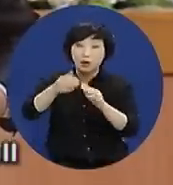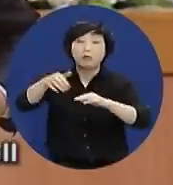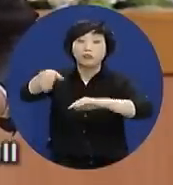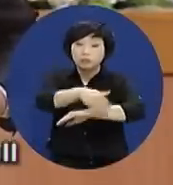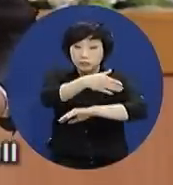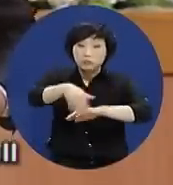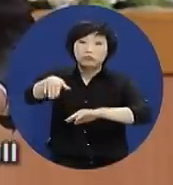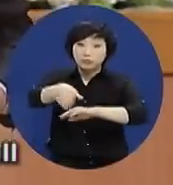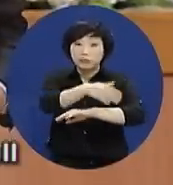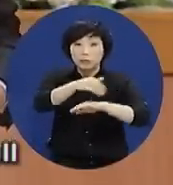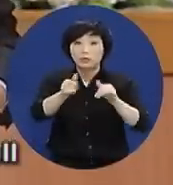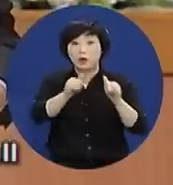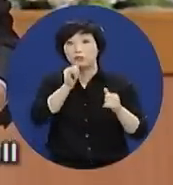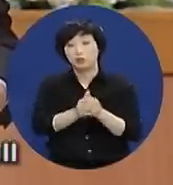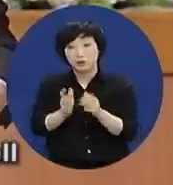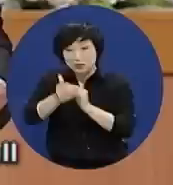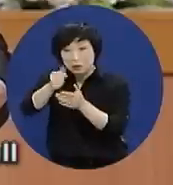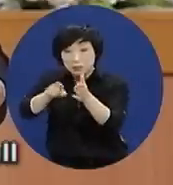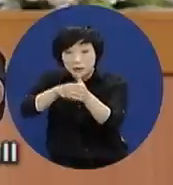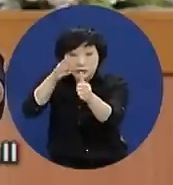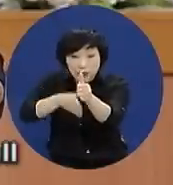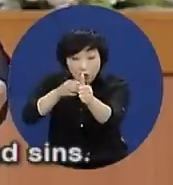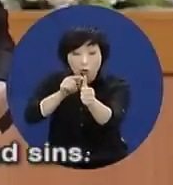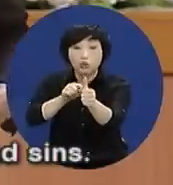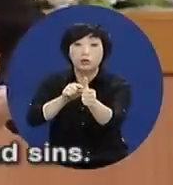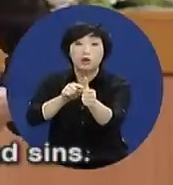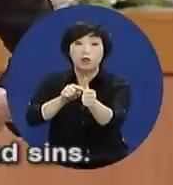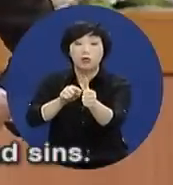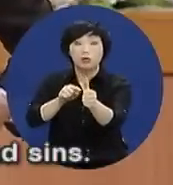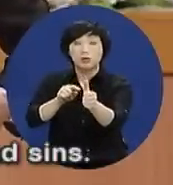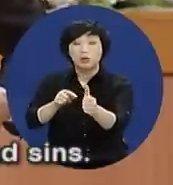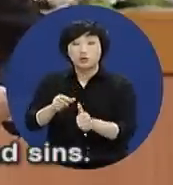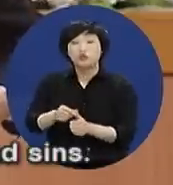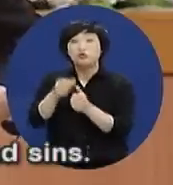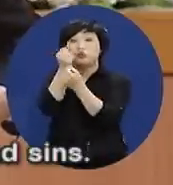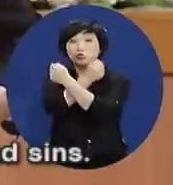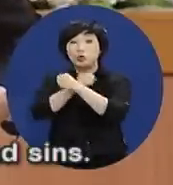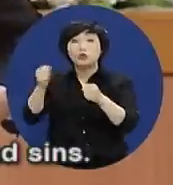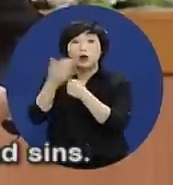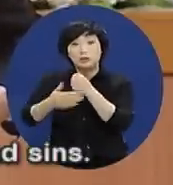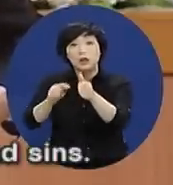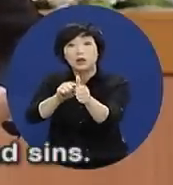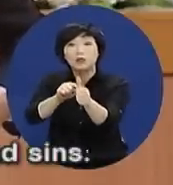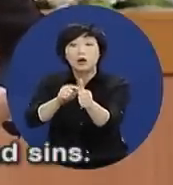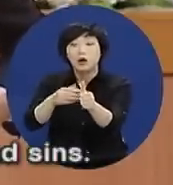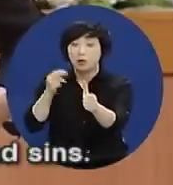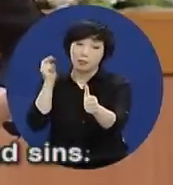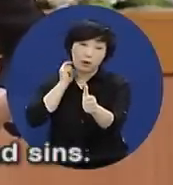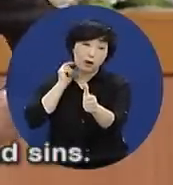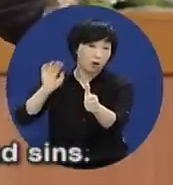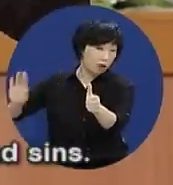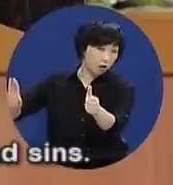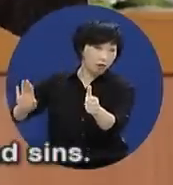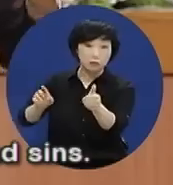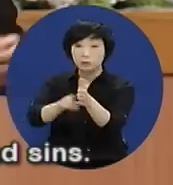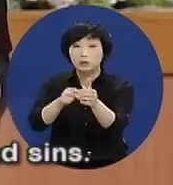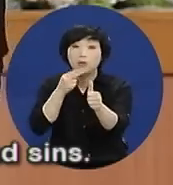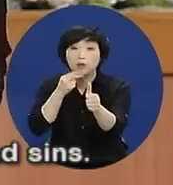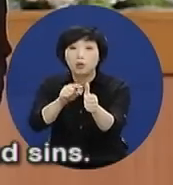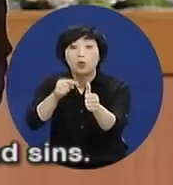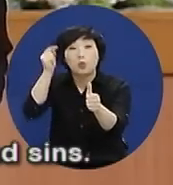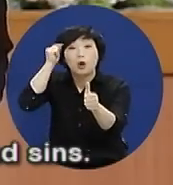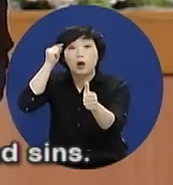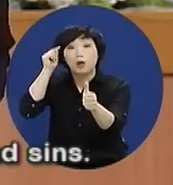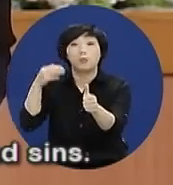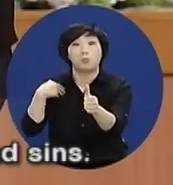ますイエスを信じましょうと言ってもその偉大なあの恵を裏切って信じませんその事実を理解してい